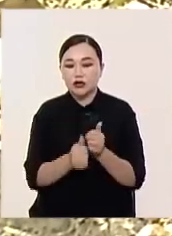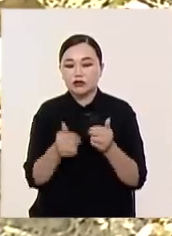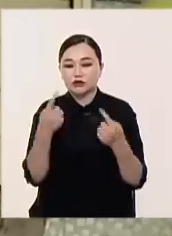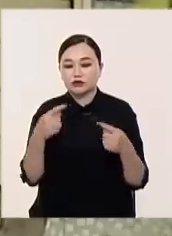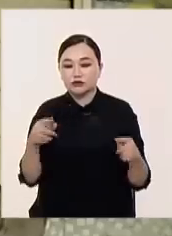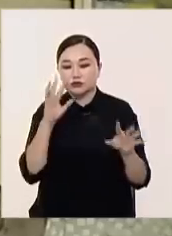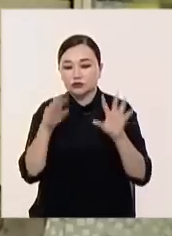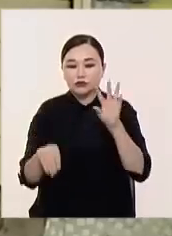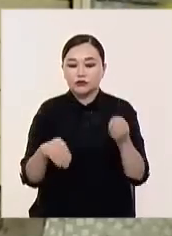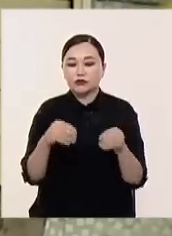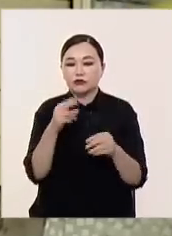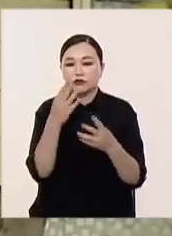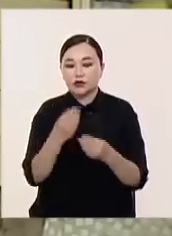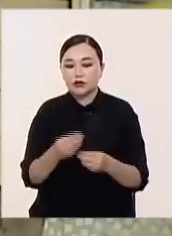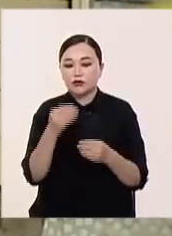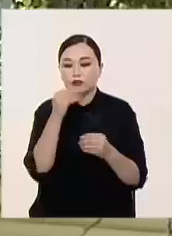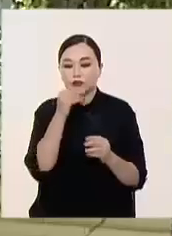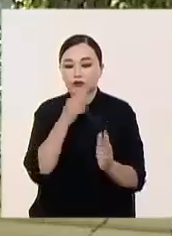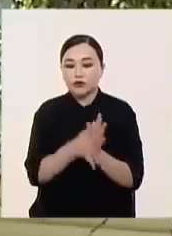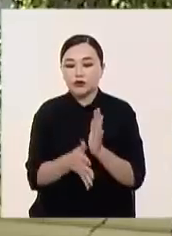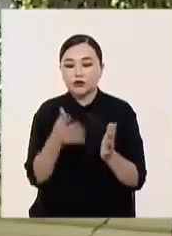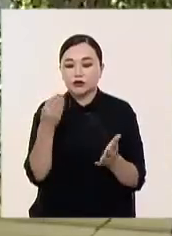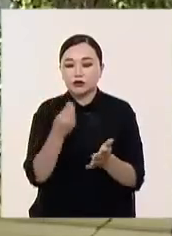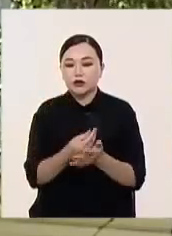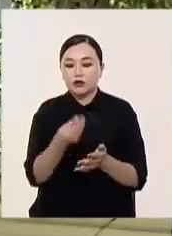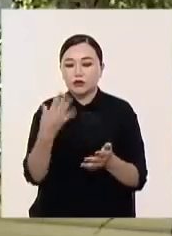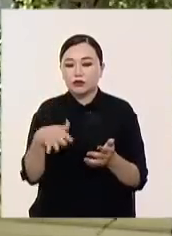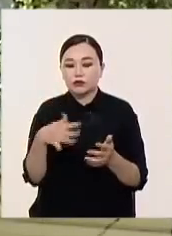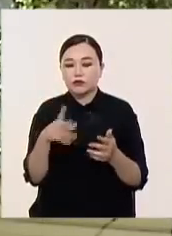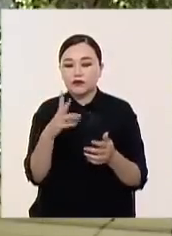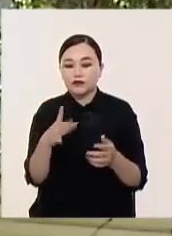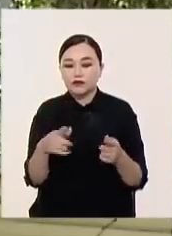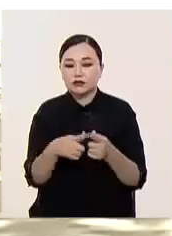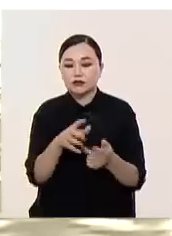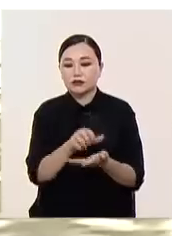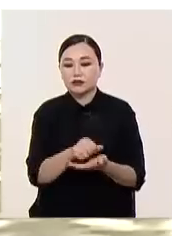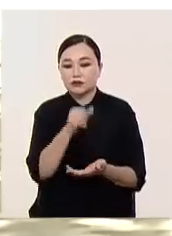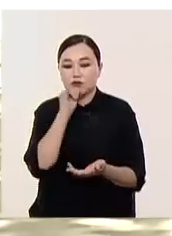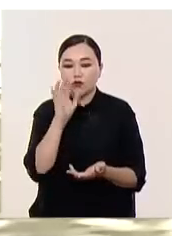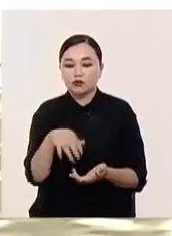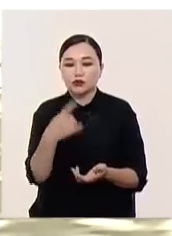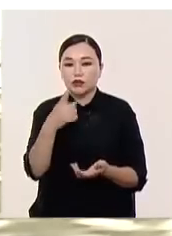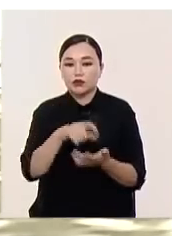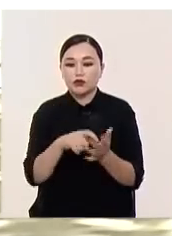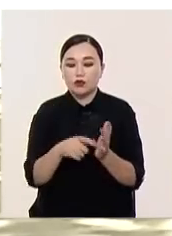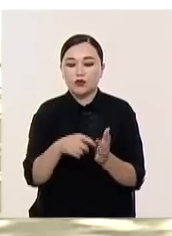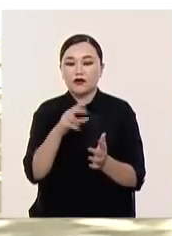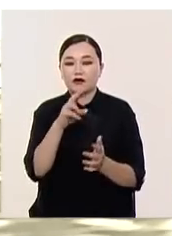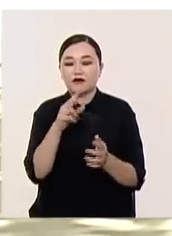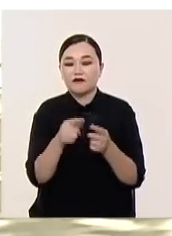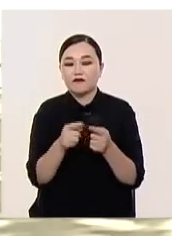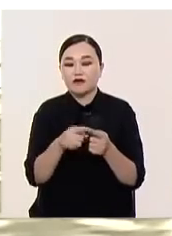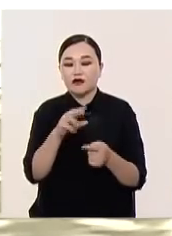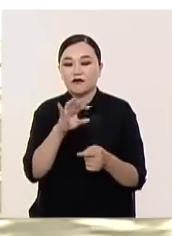жүр. Күнін пәтер іздеумен өтеді деген ол студенттер қазір удай бағада пәтер жалдай алмайды дейді. Мысалы бір комната временка басталады,